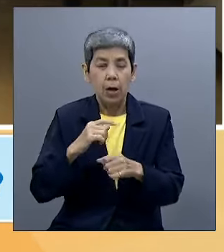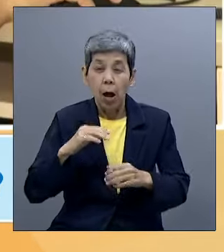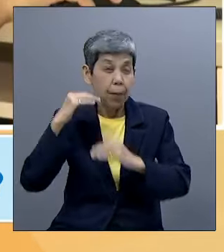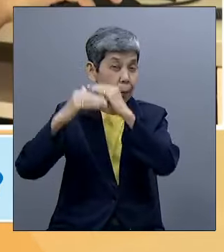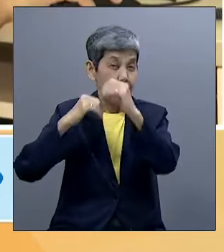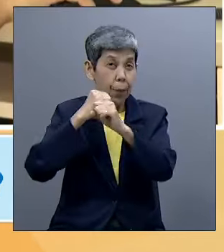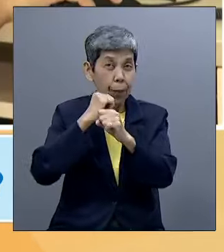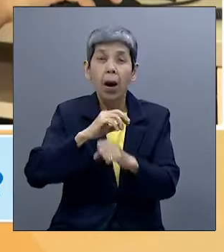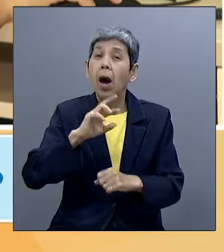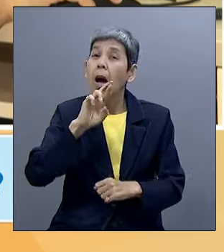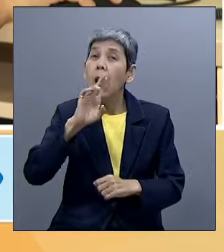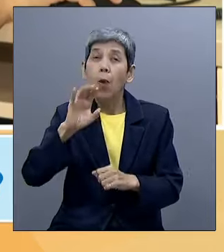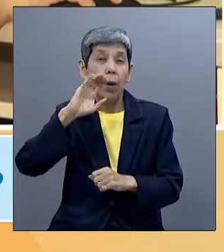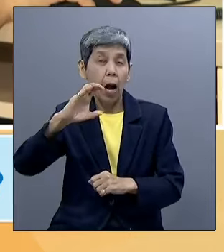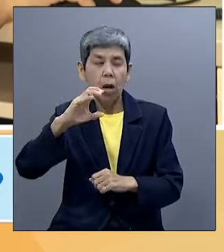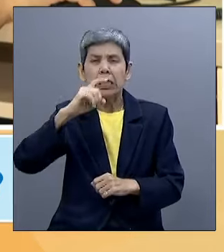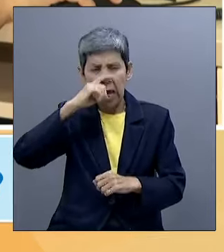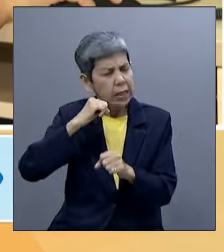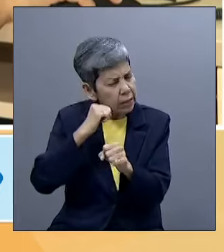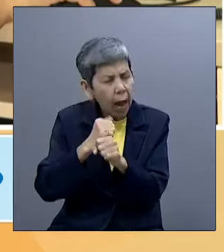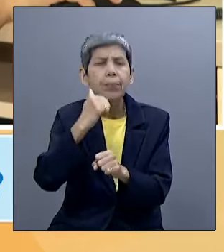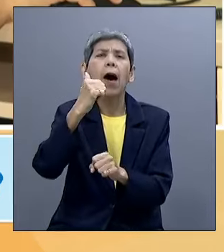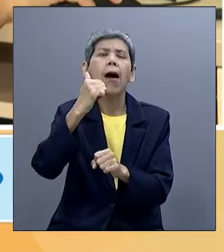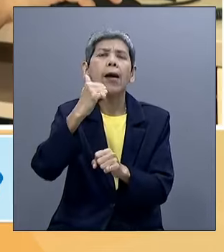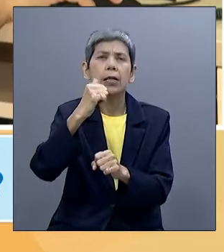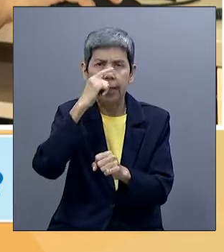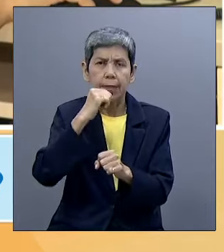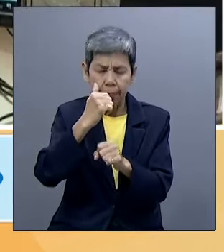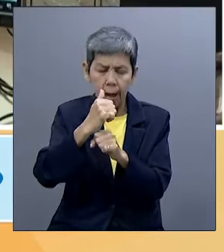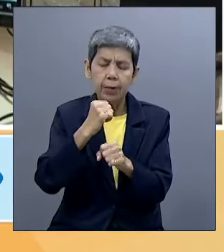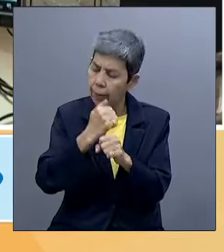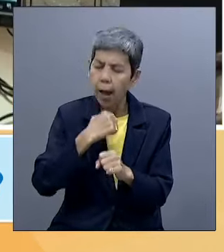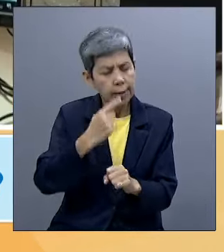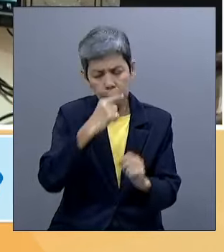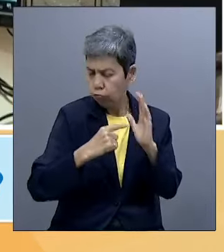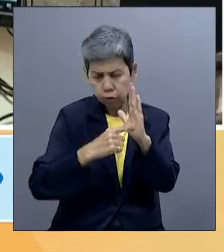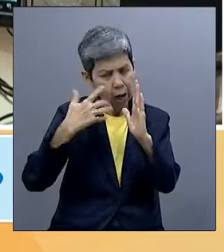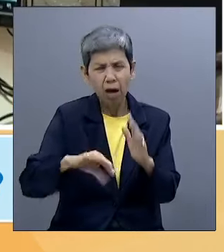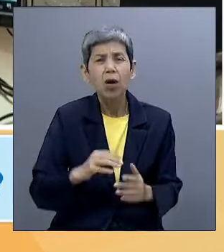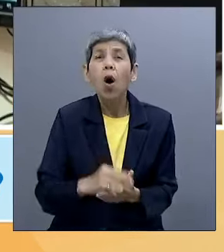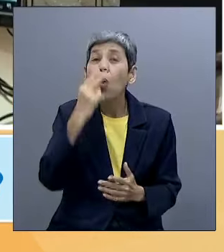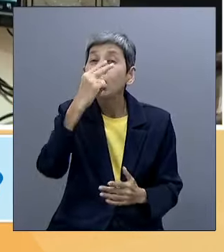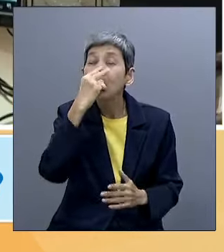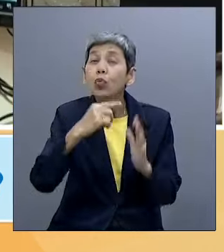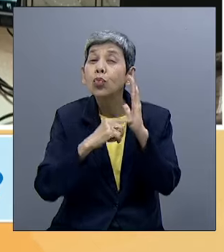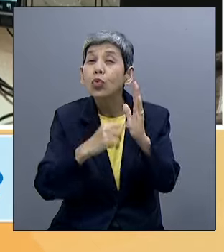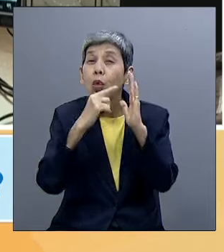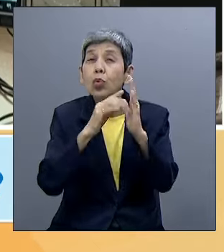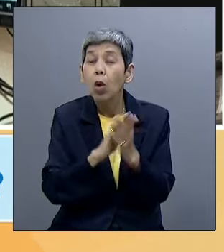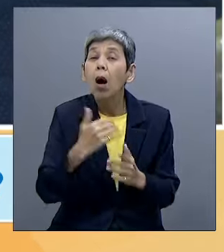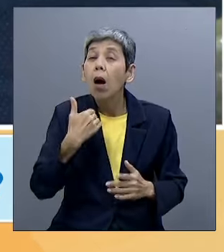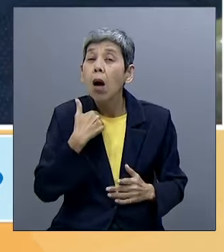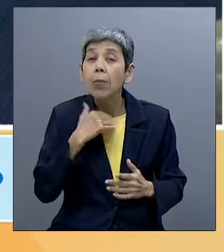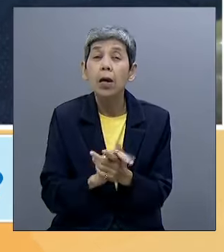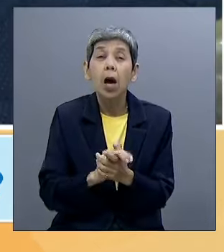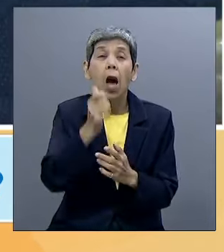อกว่าจริงๆระบบคลาวด์นะฮะคนไทยเราทำได้ครับผม ค นไทยและทำให้เห็นแล้วนะครับไม่ต้องอะไรมากยกตัวอย่างนะฮะใช้แอ